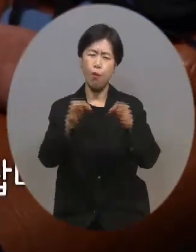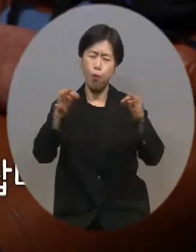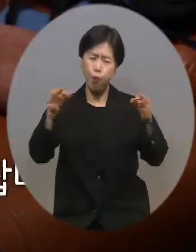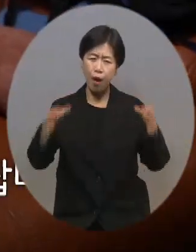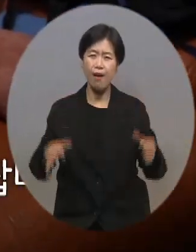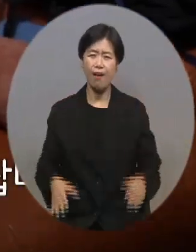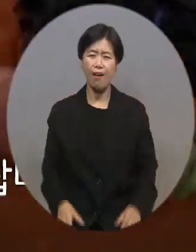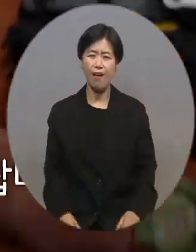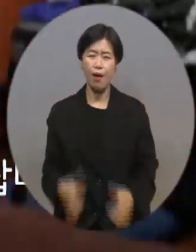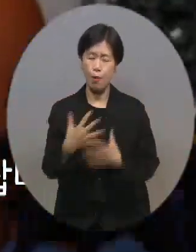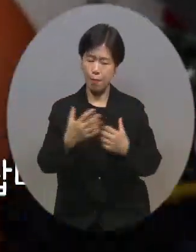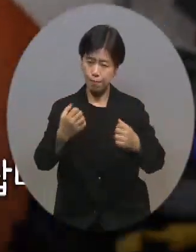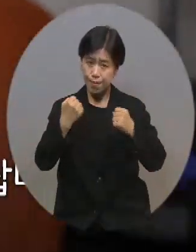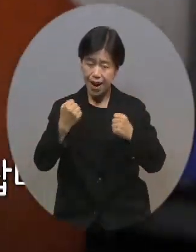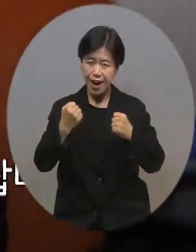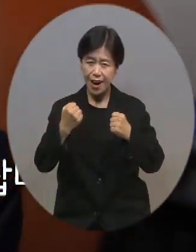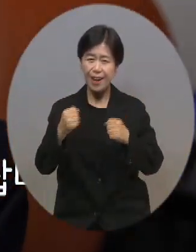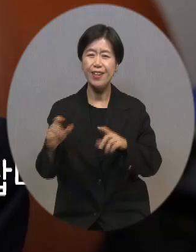오래 건강하게